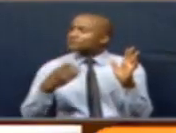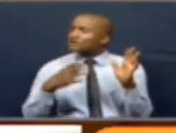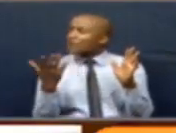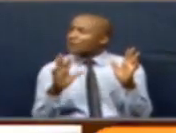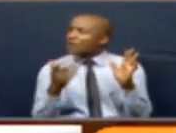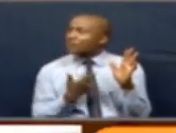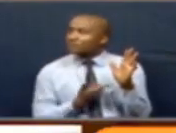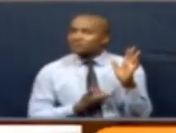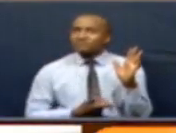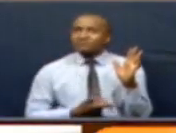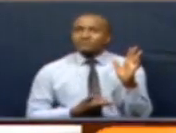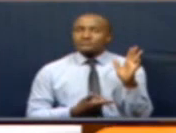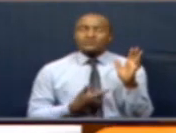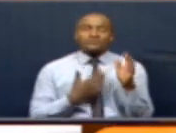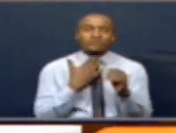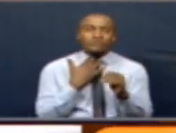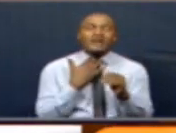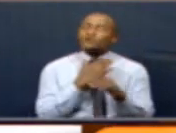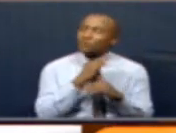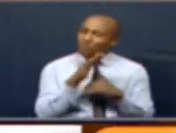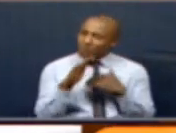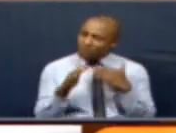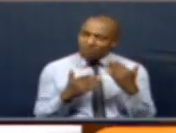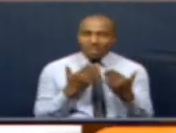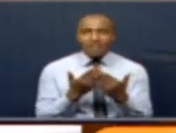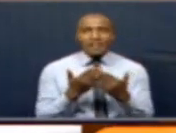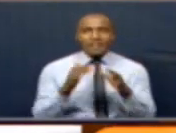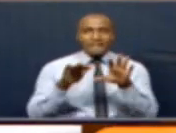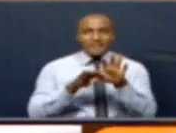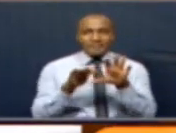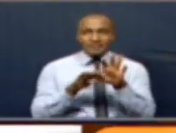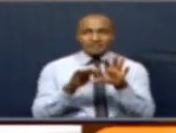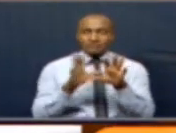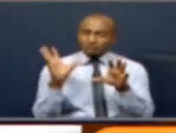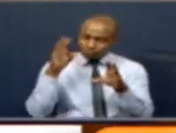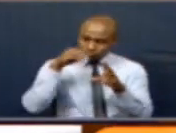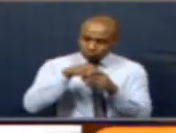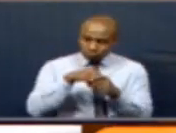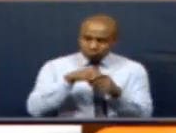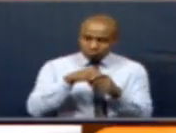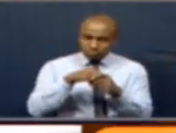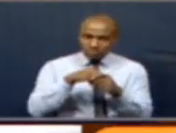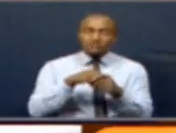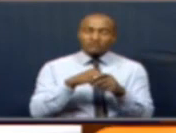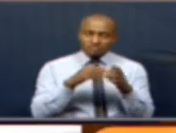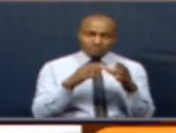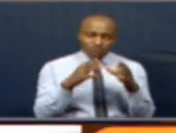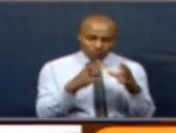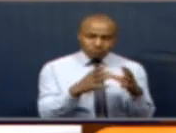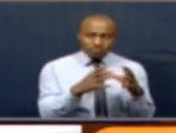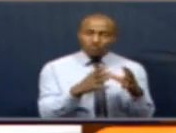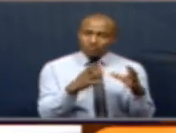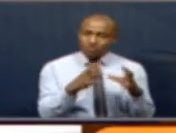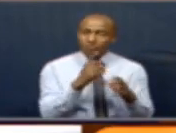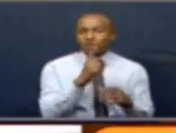tungependa kuwabeba wote, wanachama wote wawe katika mstari mmoja,